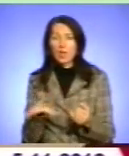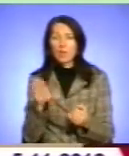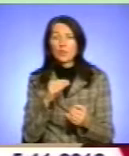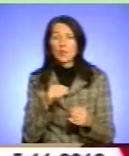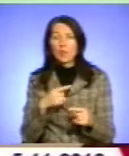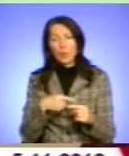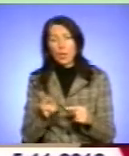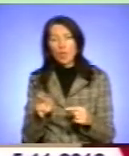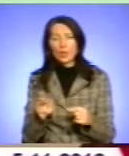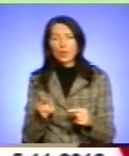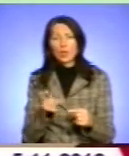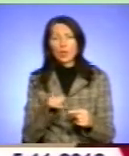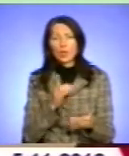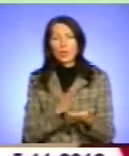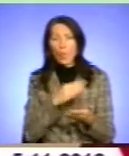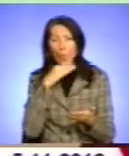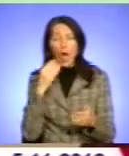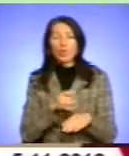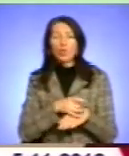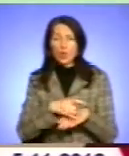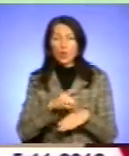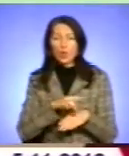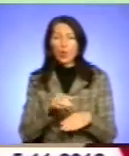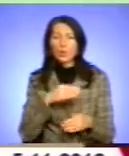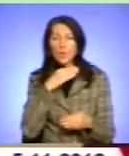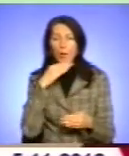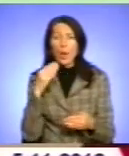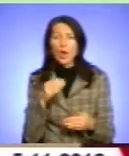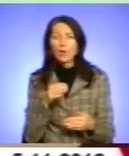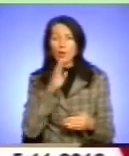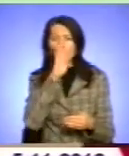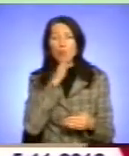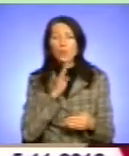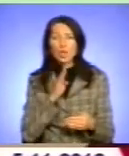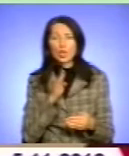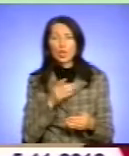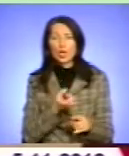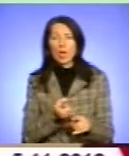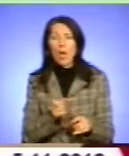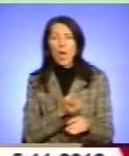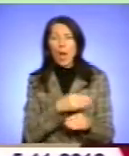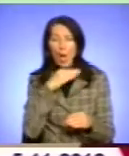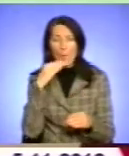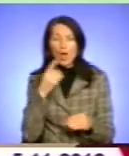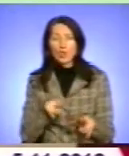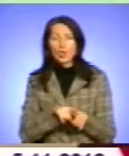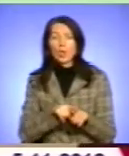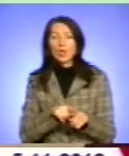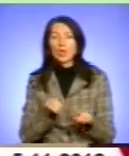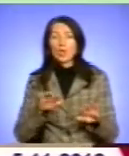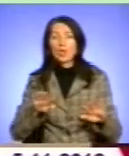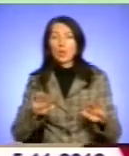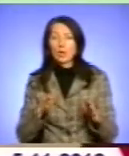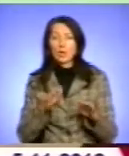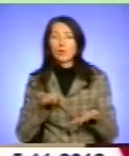а там багато жорстокості, багато підлості, багато таких поступків, які мені не хотілося, щоб моя дитина,